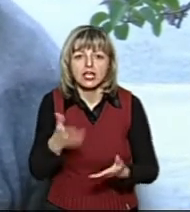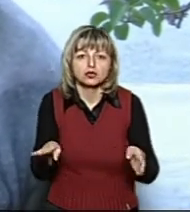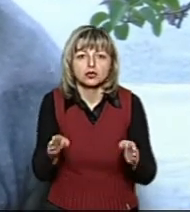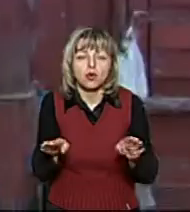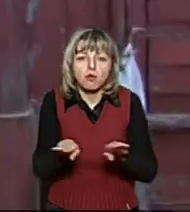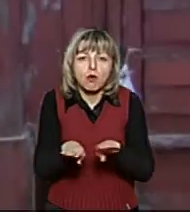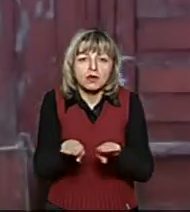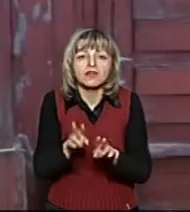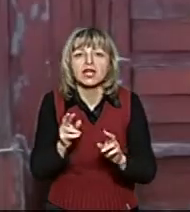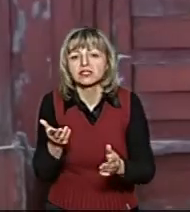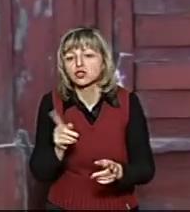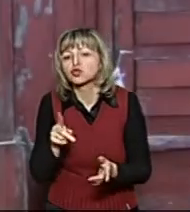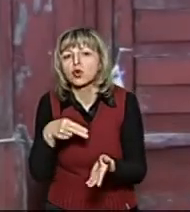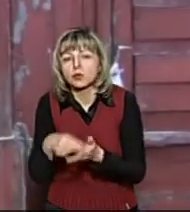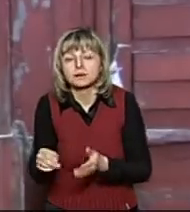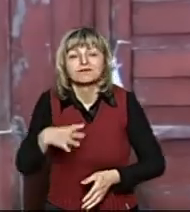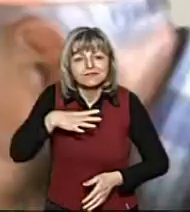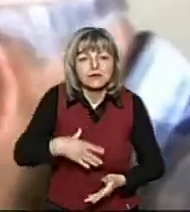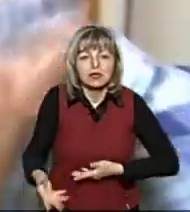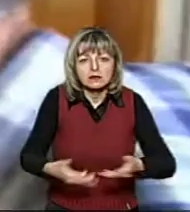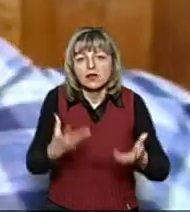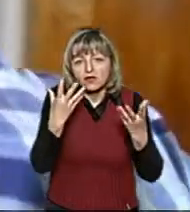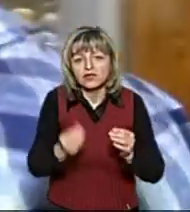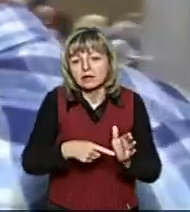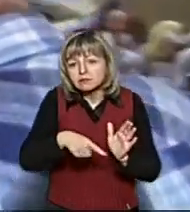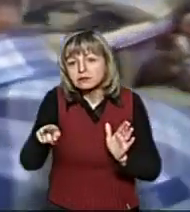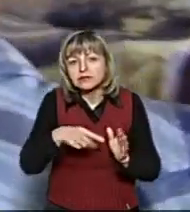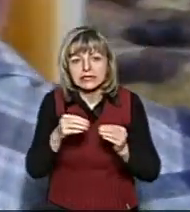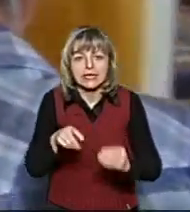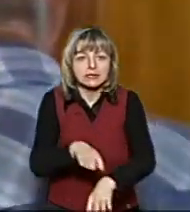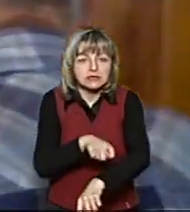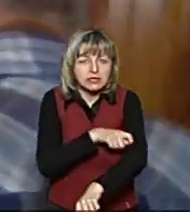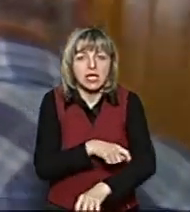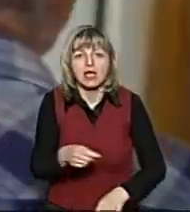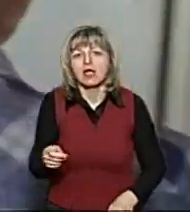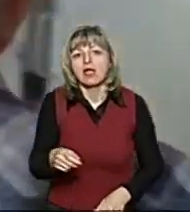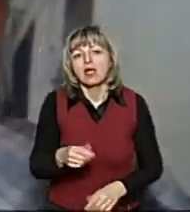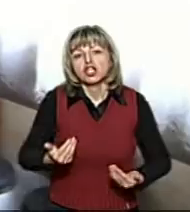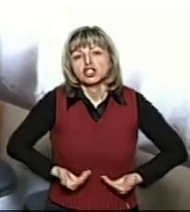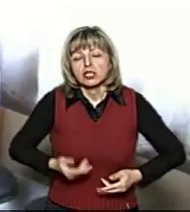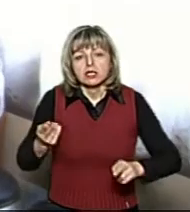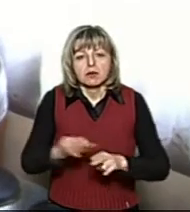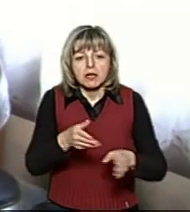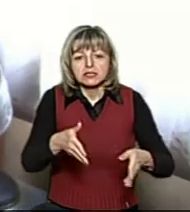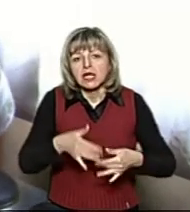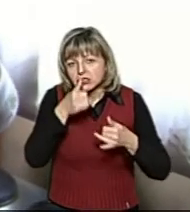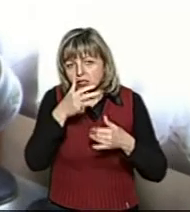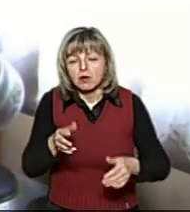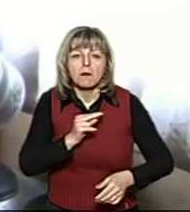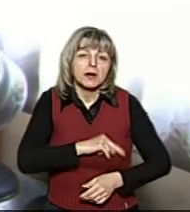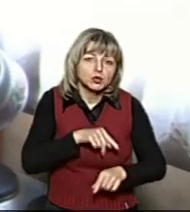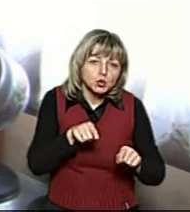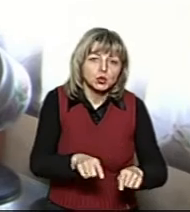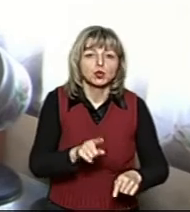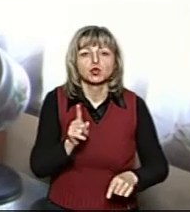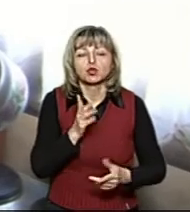як купляти. Попри те, що доводиться долати в день більше 10 кілометрів, Зуєви кажуть, жити без дачі не можуть. Тут не лише працюють, аби